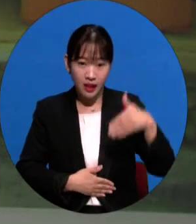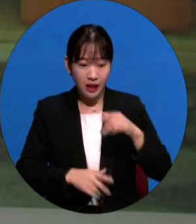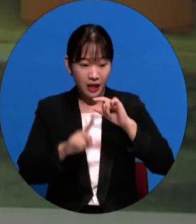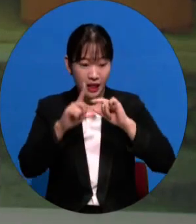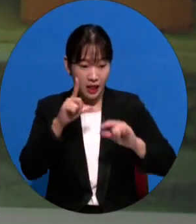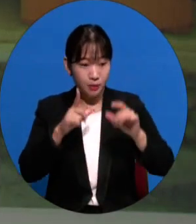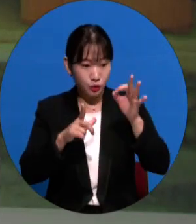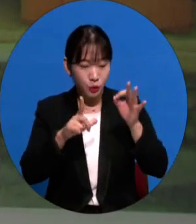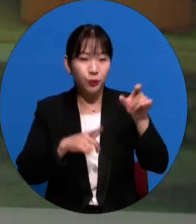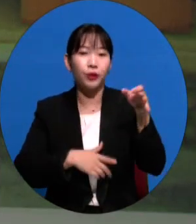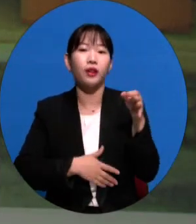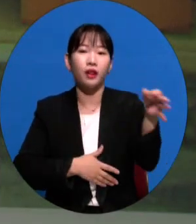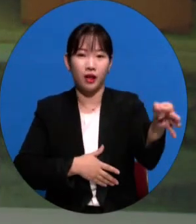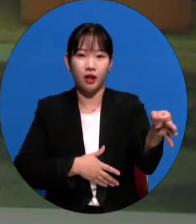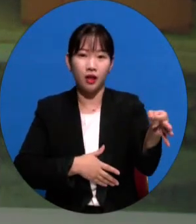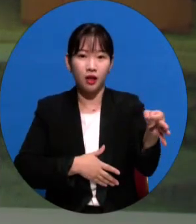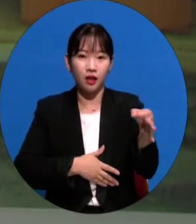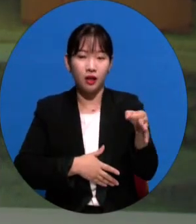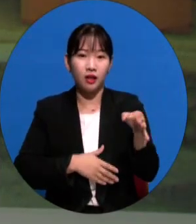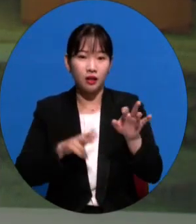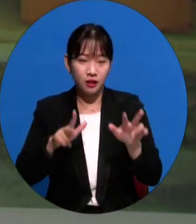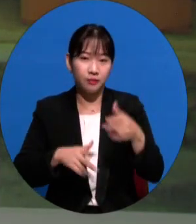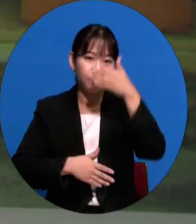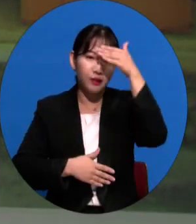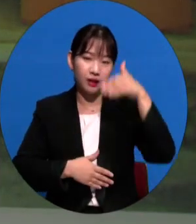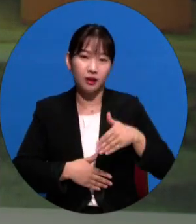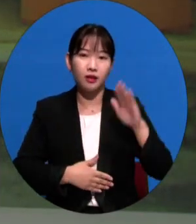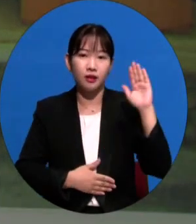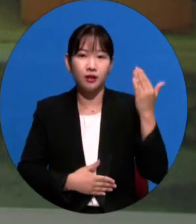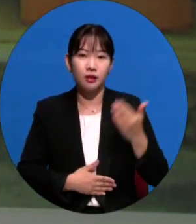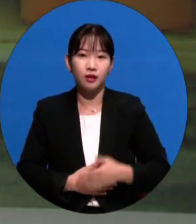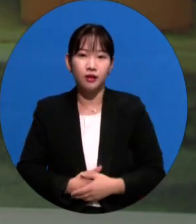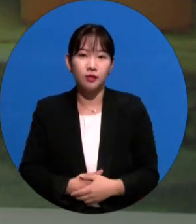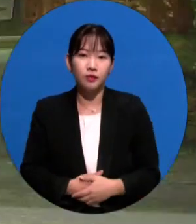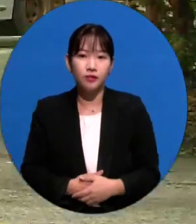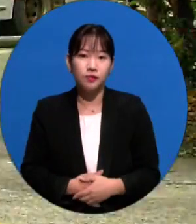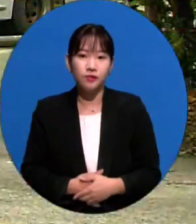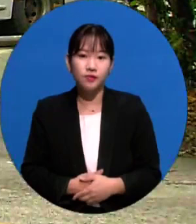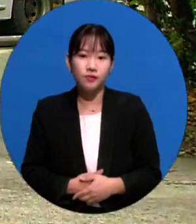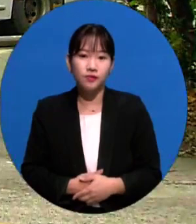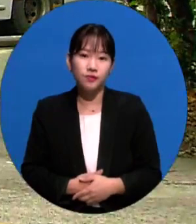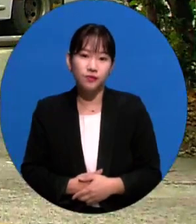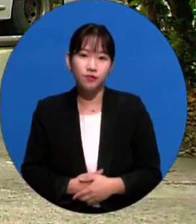일부 비용을 납부하면서 한숨을 돌리게 됐습니다. 박종호 기자입니다.